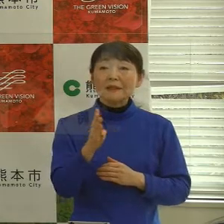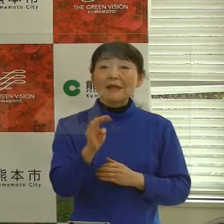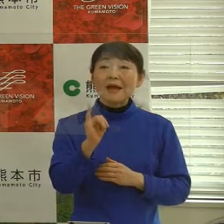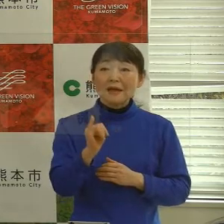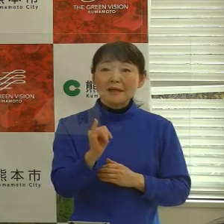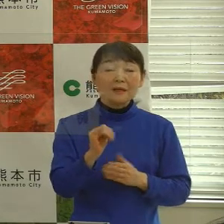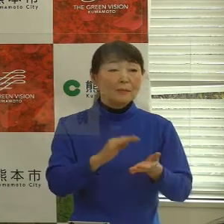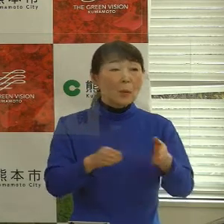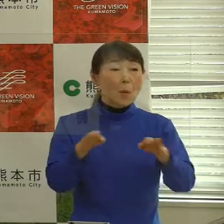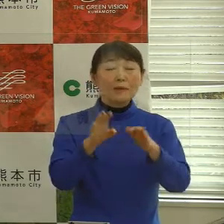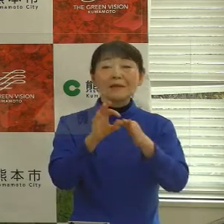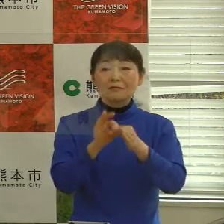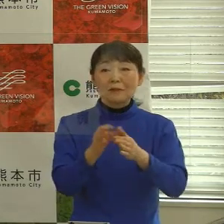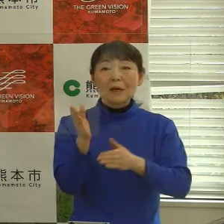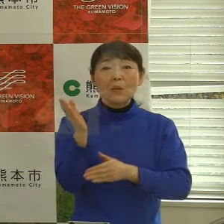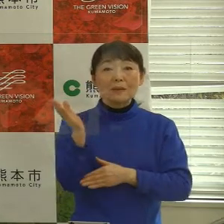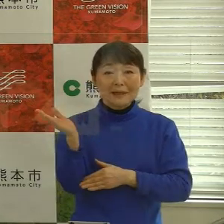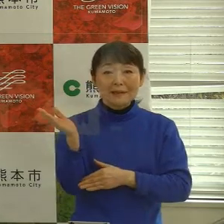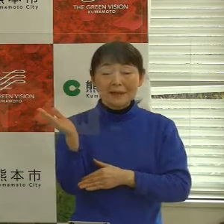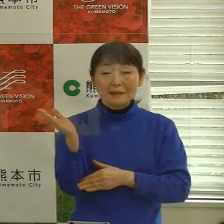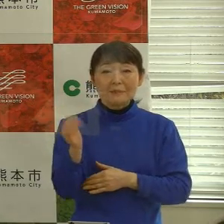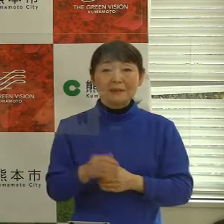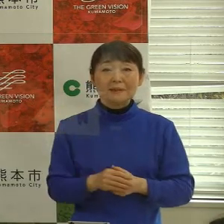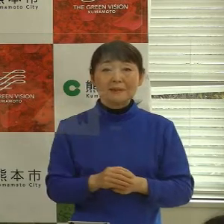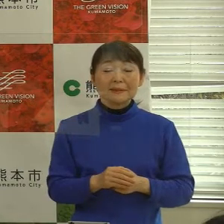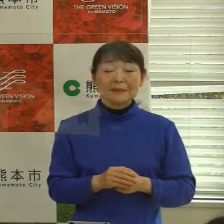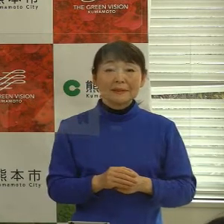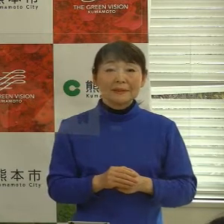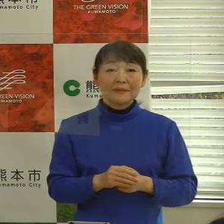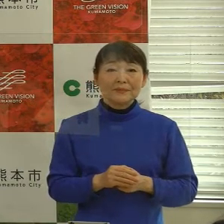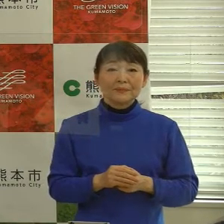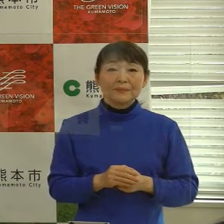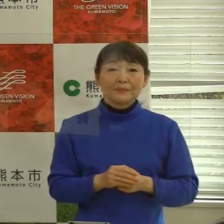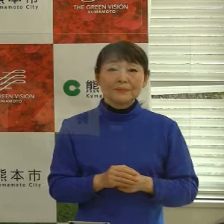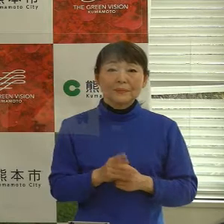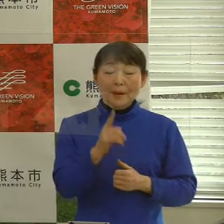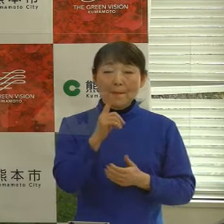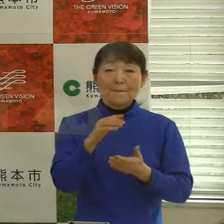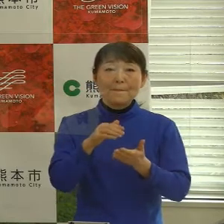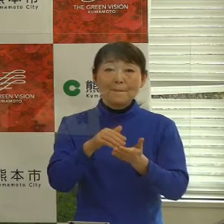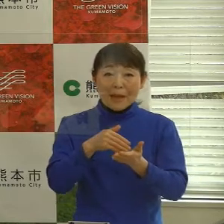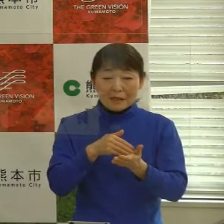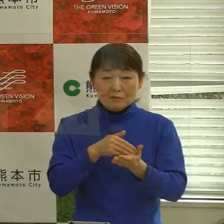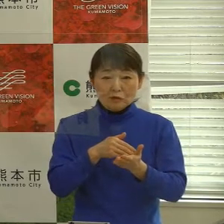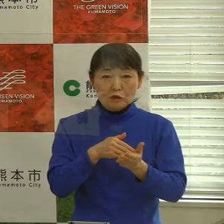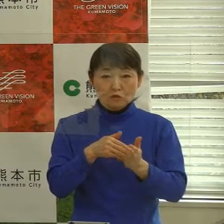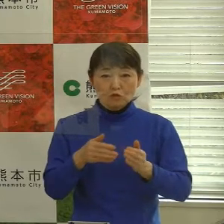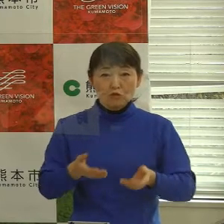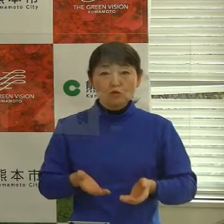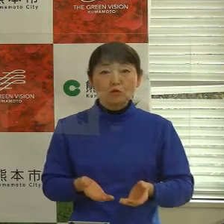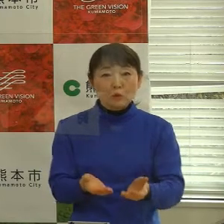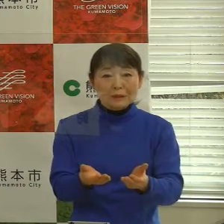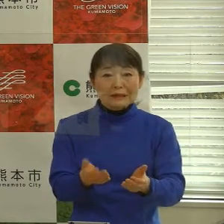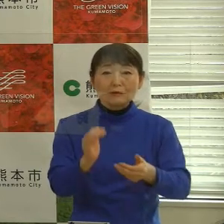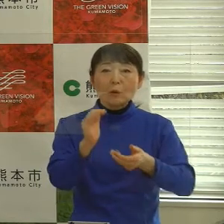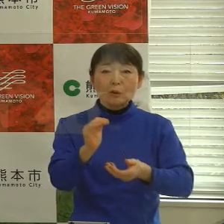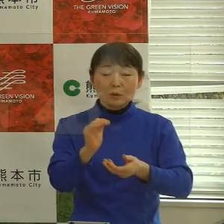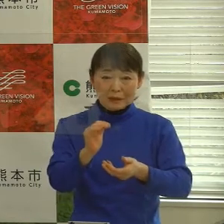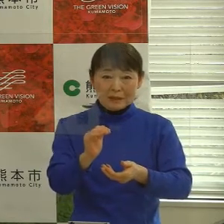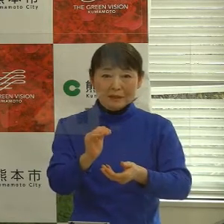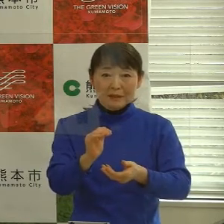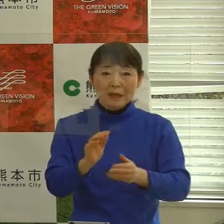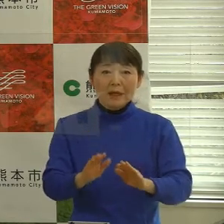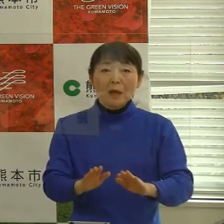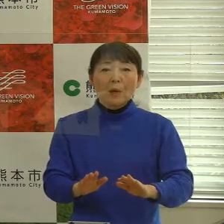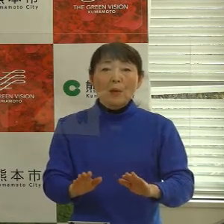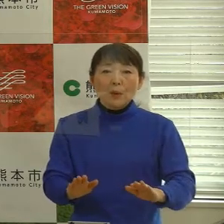ていくつかお伝えさせてください。はい、まず書類となりました内密出産の、件なんですけれども、子ども